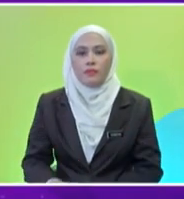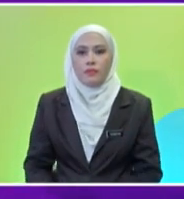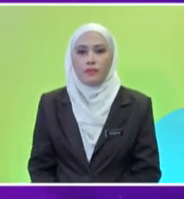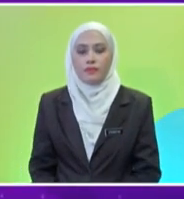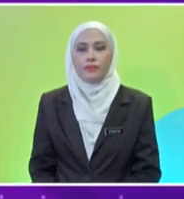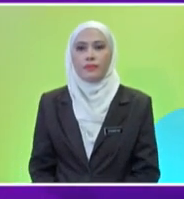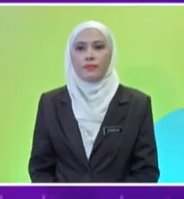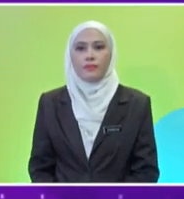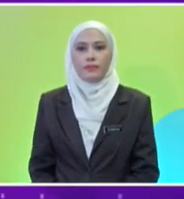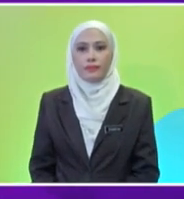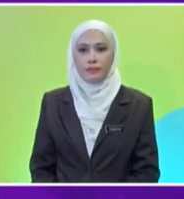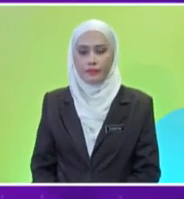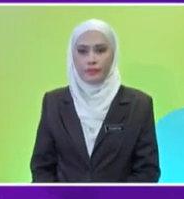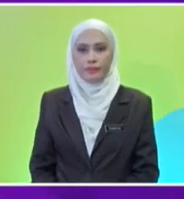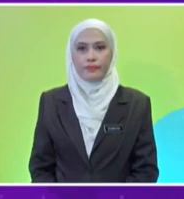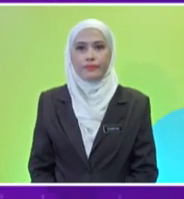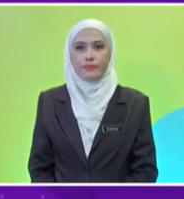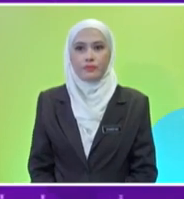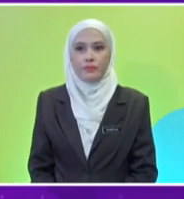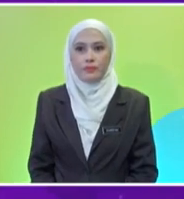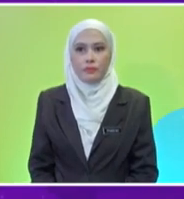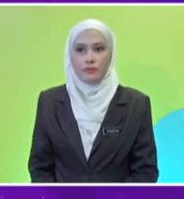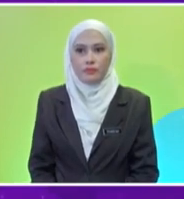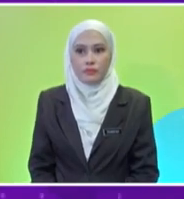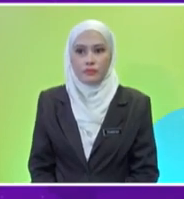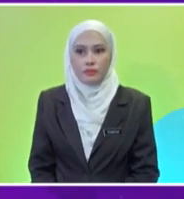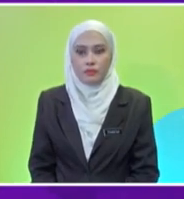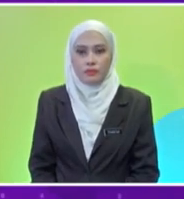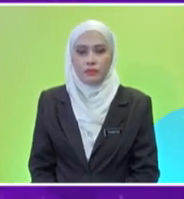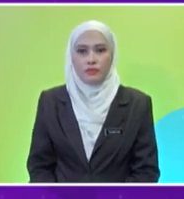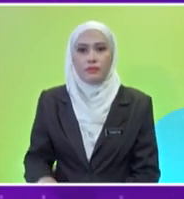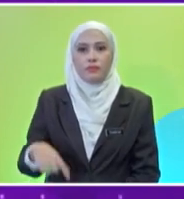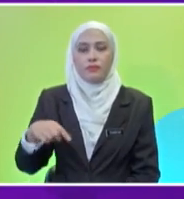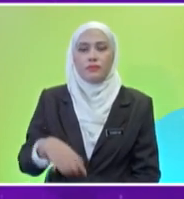tangan ah siapa siapa dulu siapa dulu ah kenapa